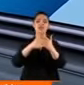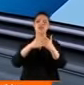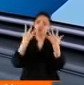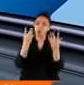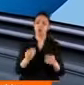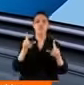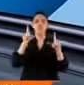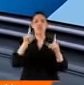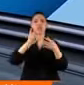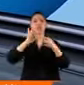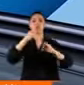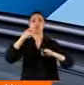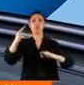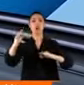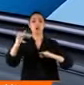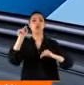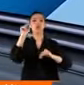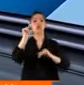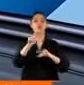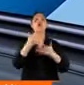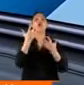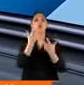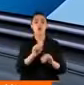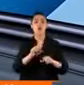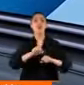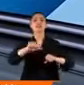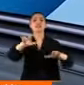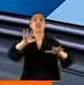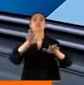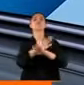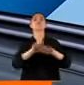olmalı cümlesini kurdu. Aksi halde salgının sona ermeyeceği